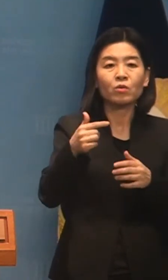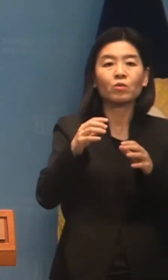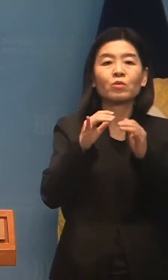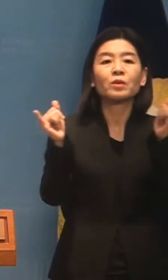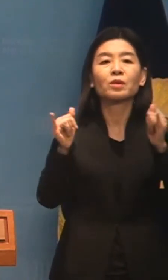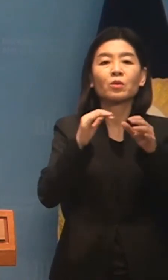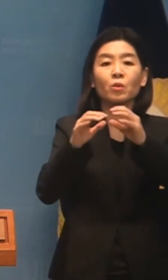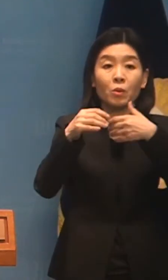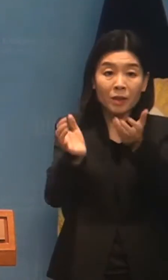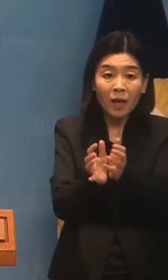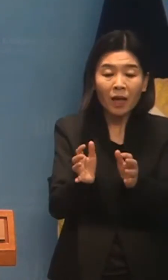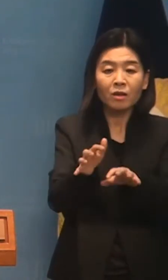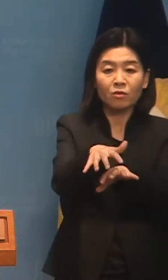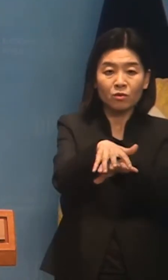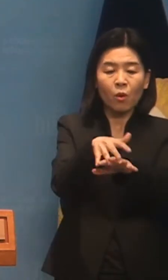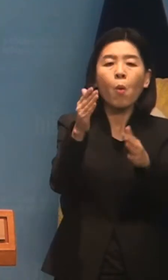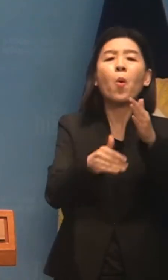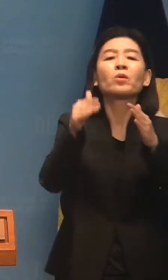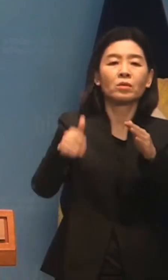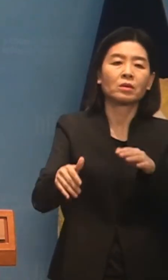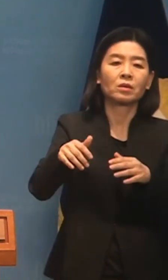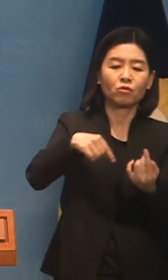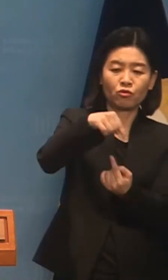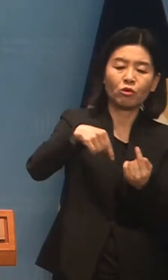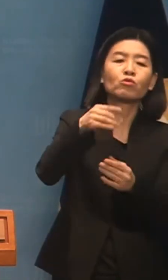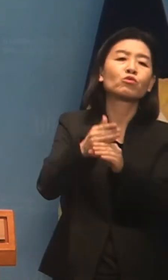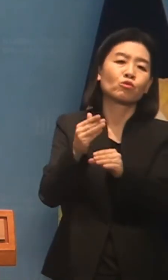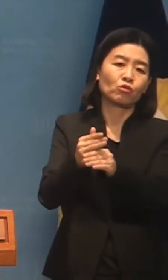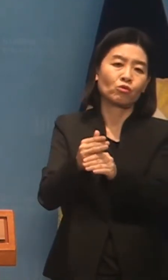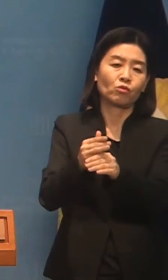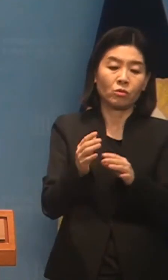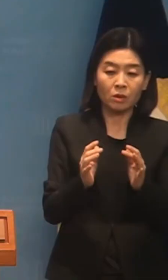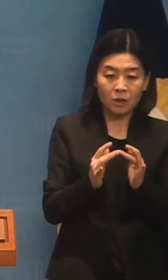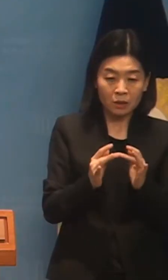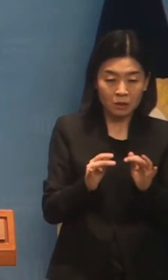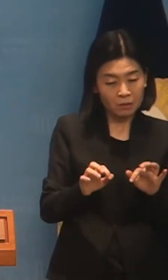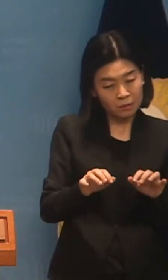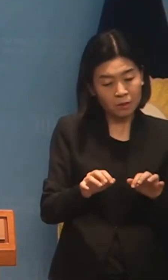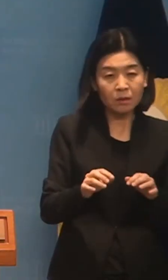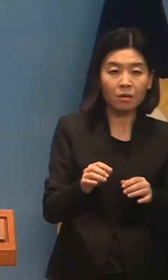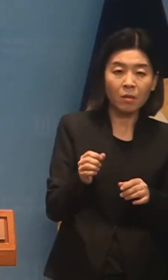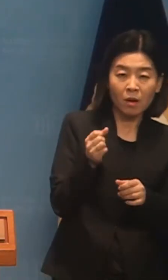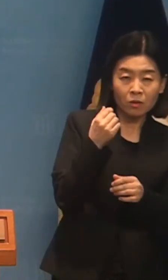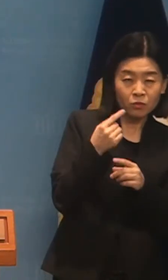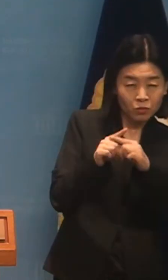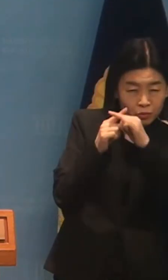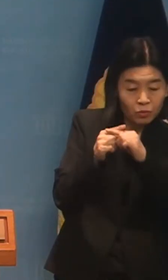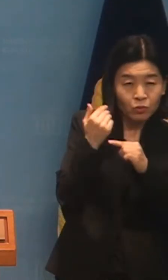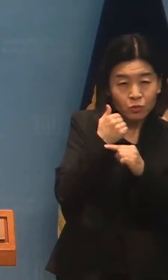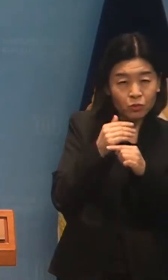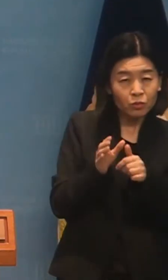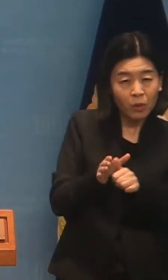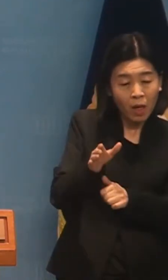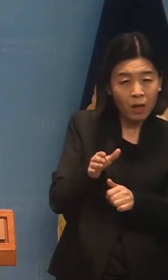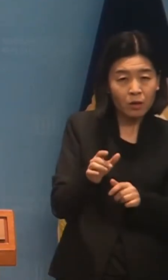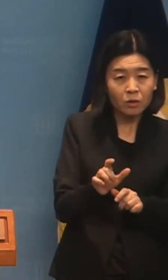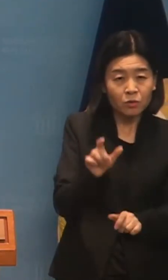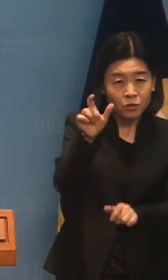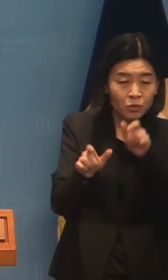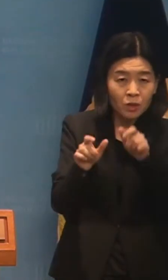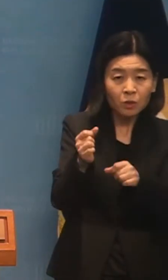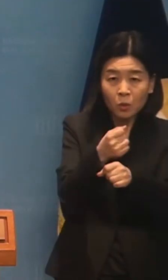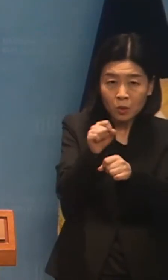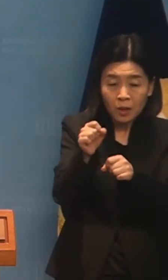온라인 대응 조직을 운영하며 댓글 정화와 좌표 찍기, 댓글 순위 조작, 신고 유도 등